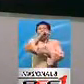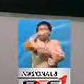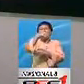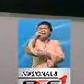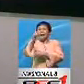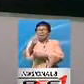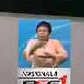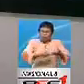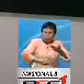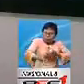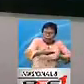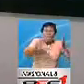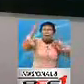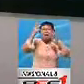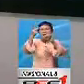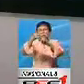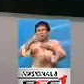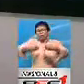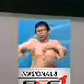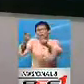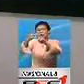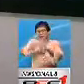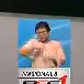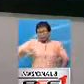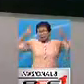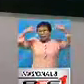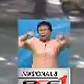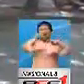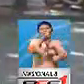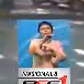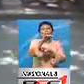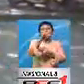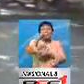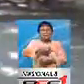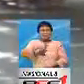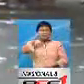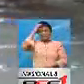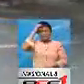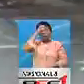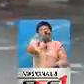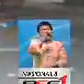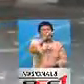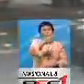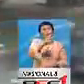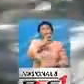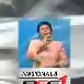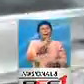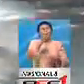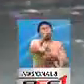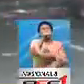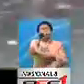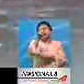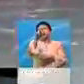sederhana PKS Malaysia Keina dan pengarah unitina berkata matriat akan